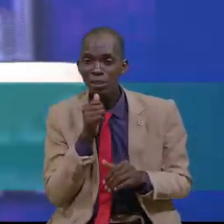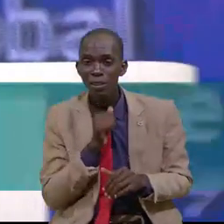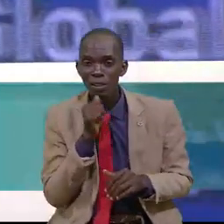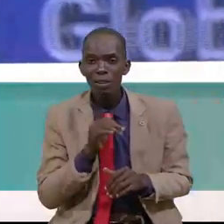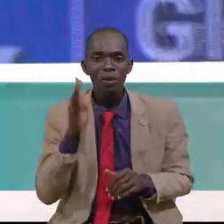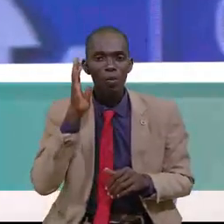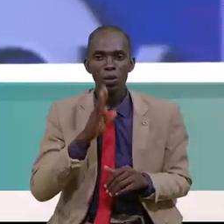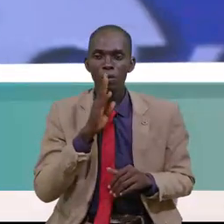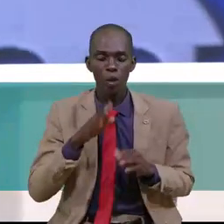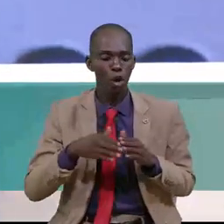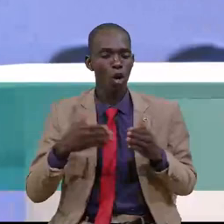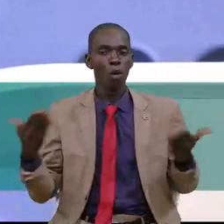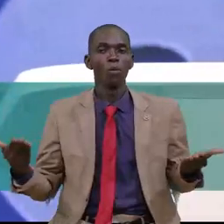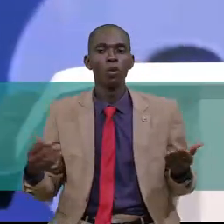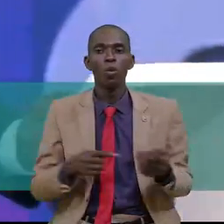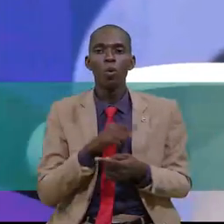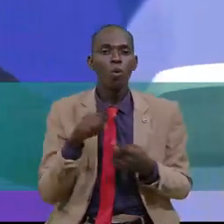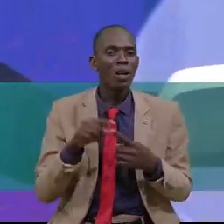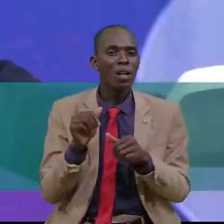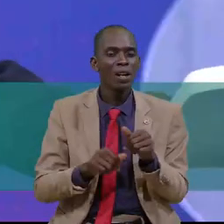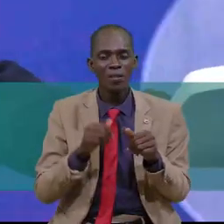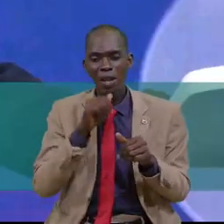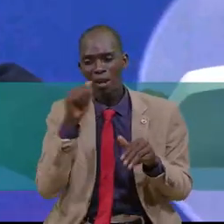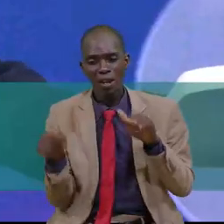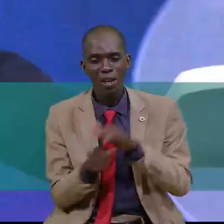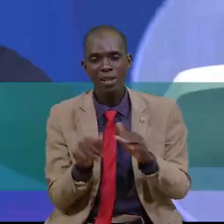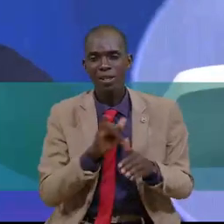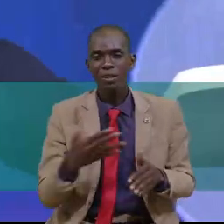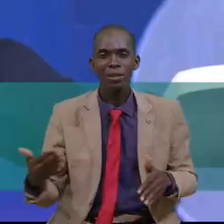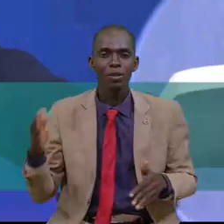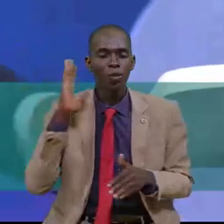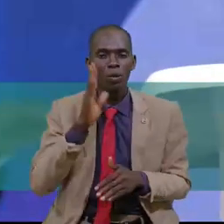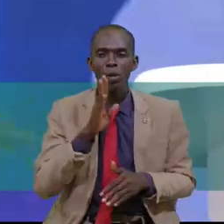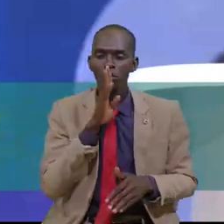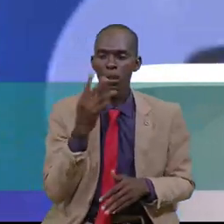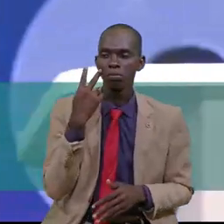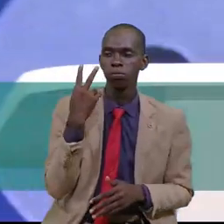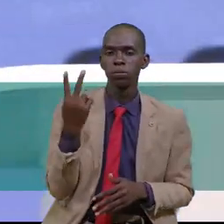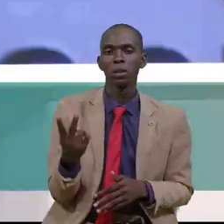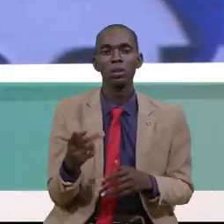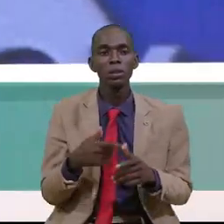secrets seront ouverts, quand toute chose cachée sera connue,